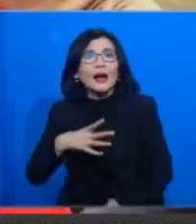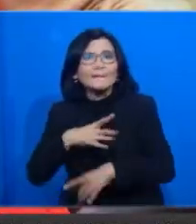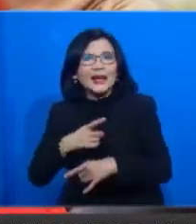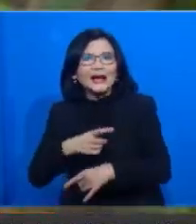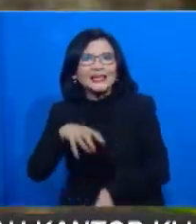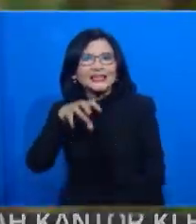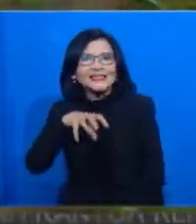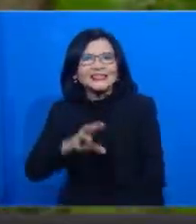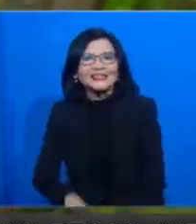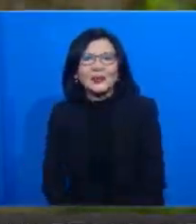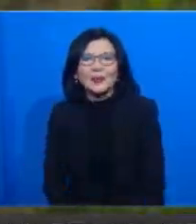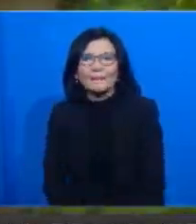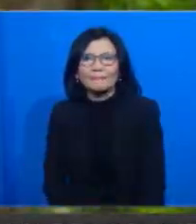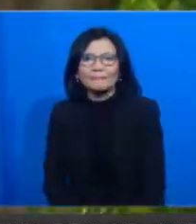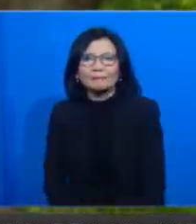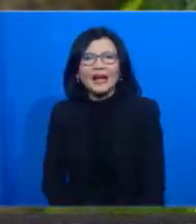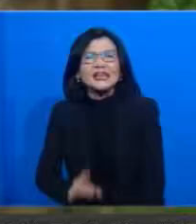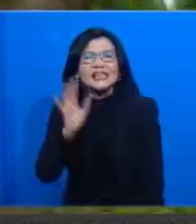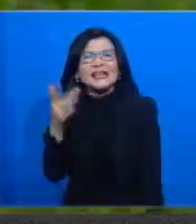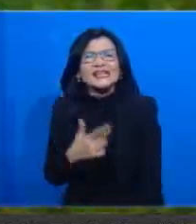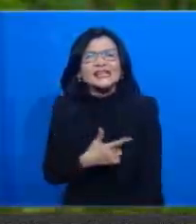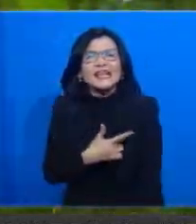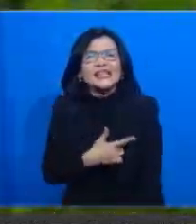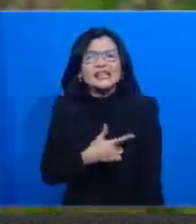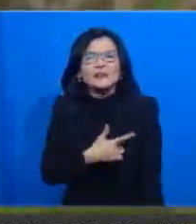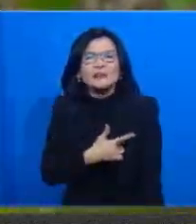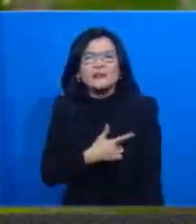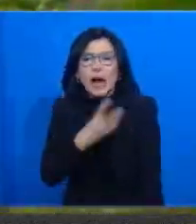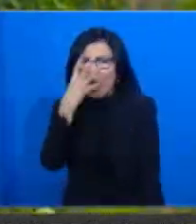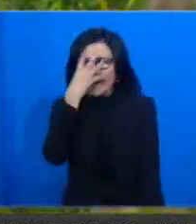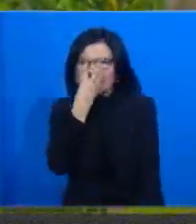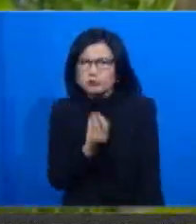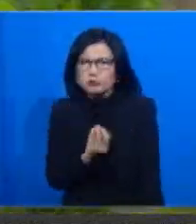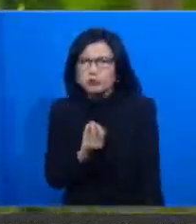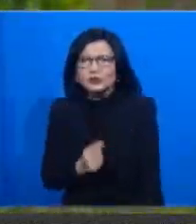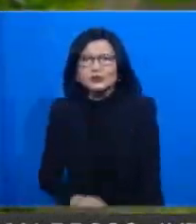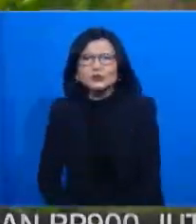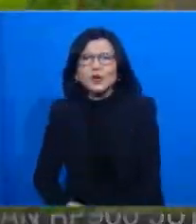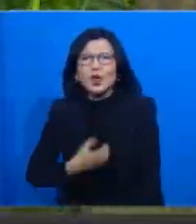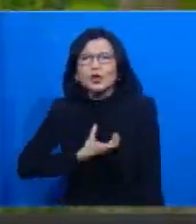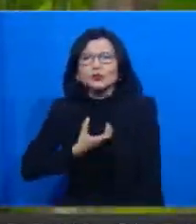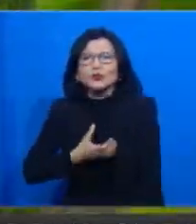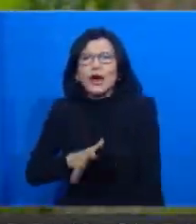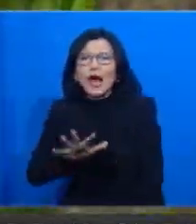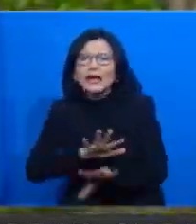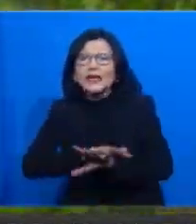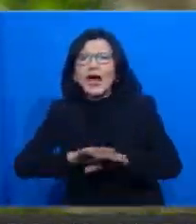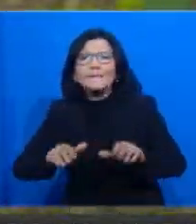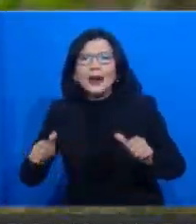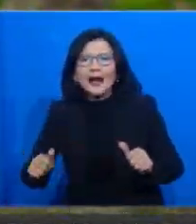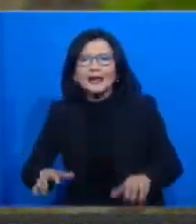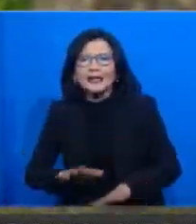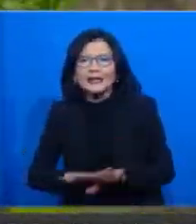Curiak. Selain sensitif, bekantan juga dikenal sebagai primata yang cinta damai. Sifat bekantan inilah yang